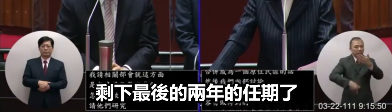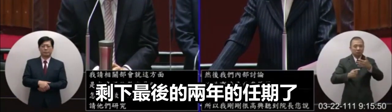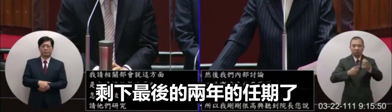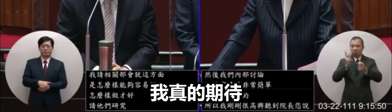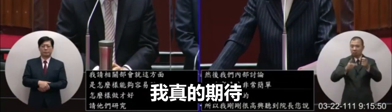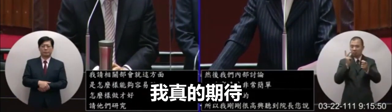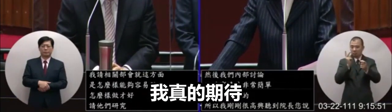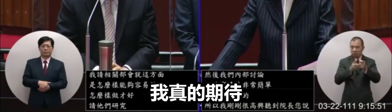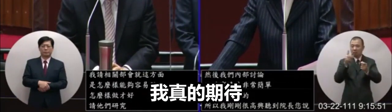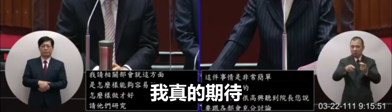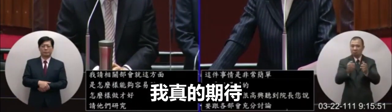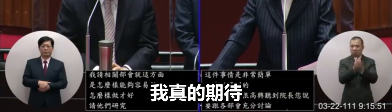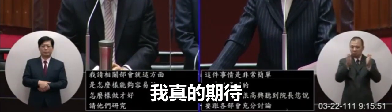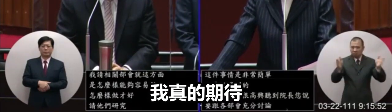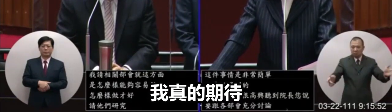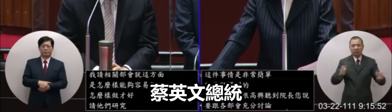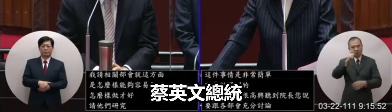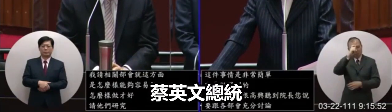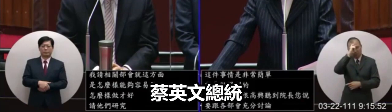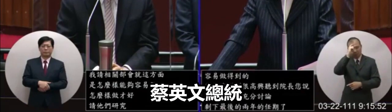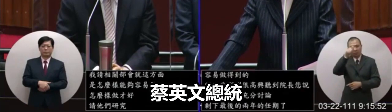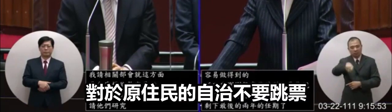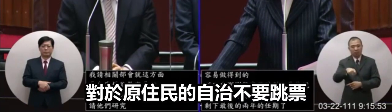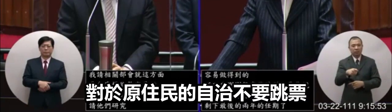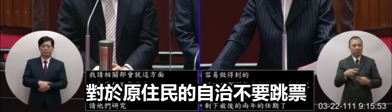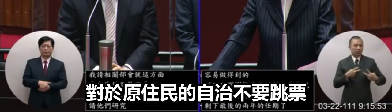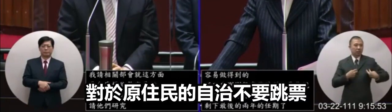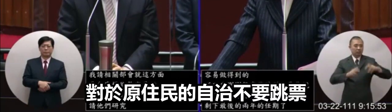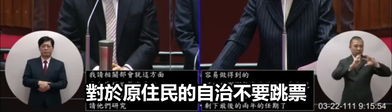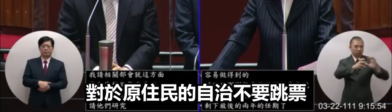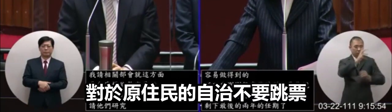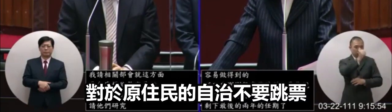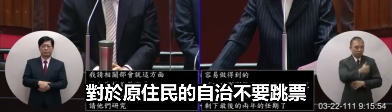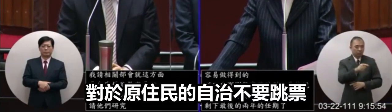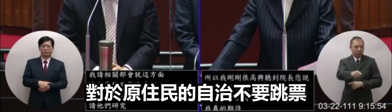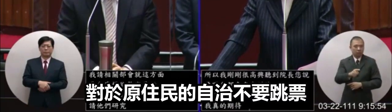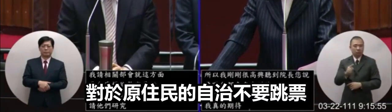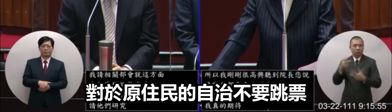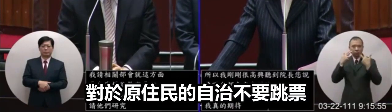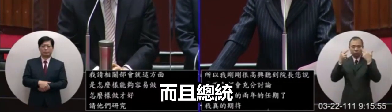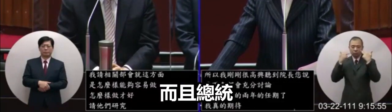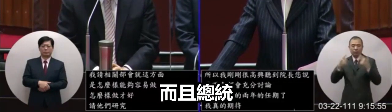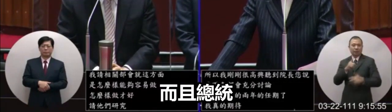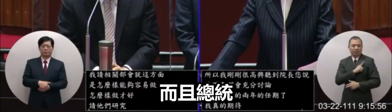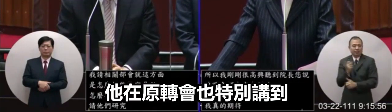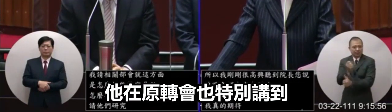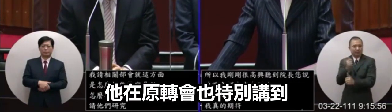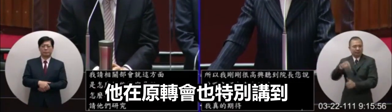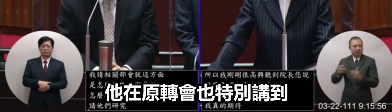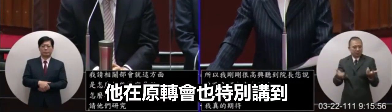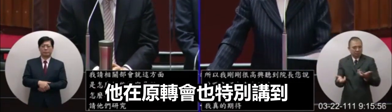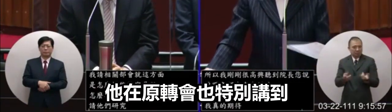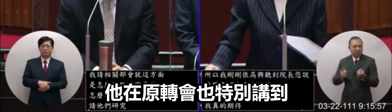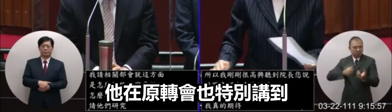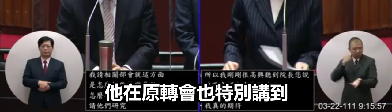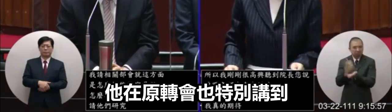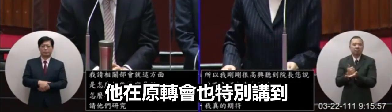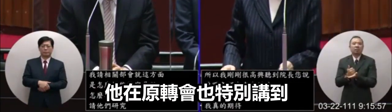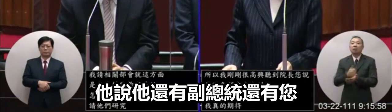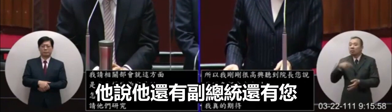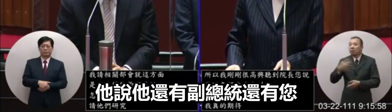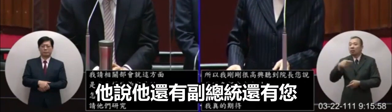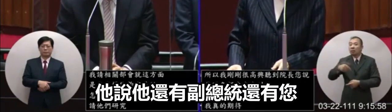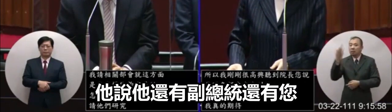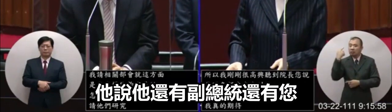的任期了，我真的期待蔡英文总统对于原住民的自治不要跳票。而且总统他在原长会也特别讲